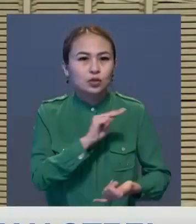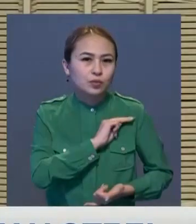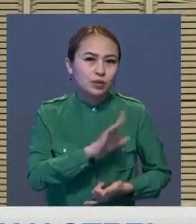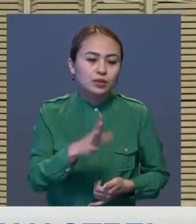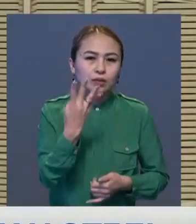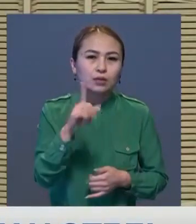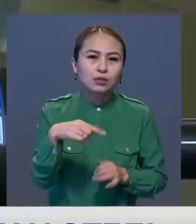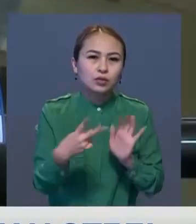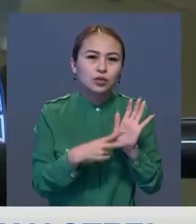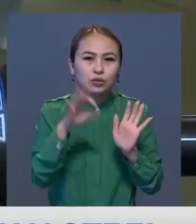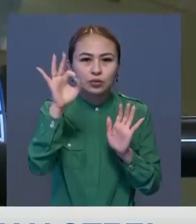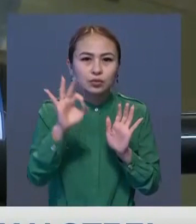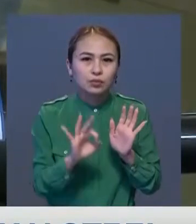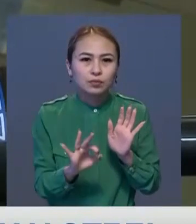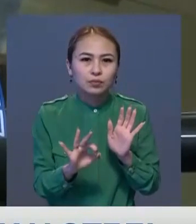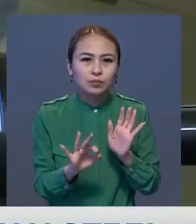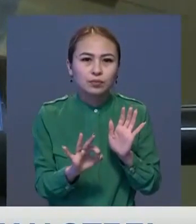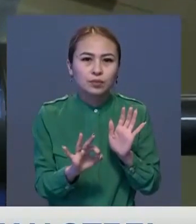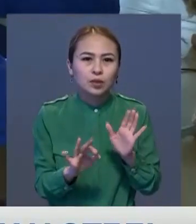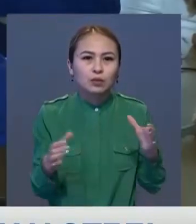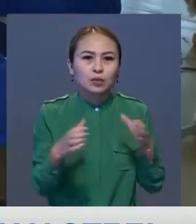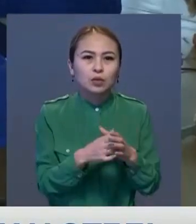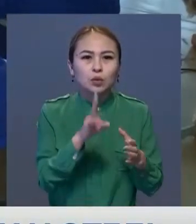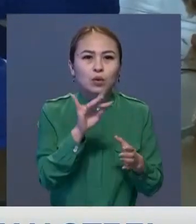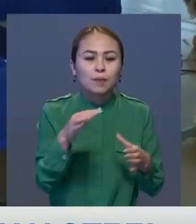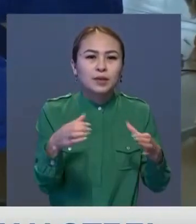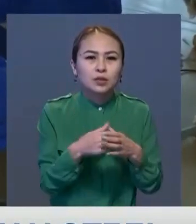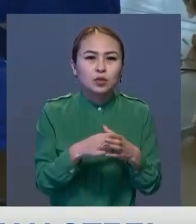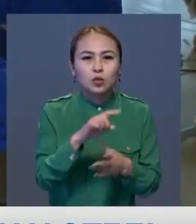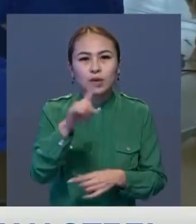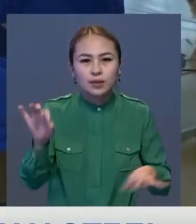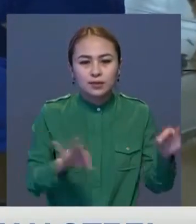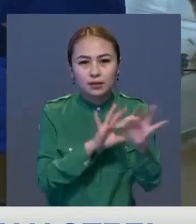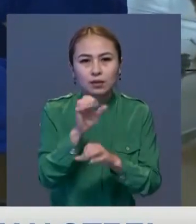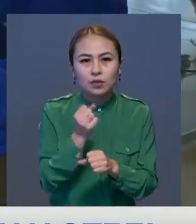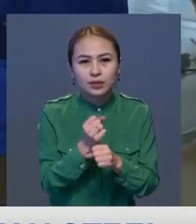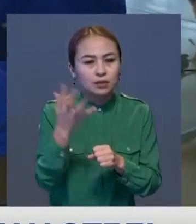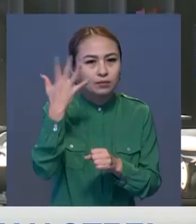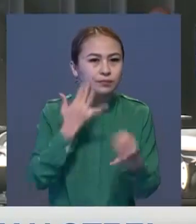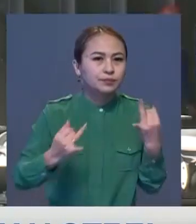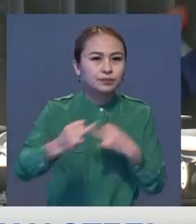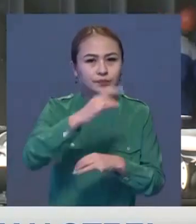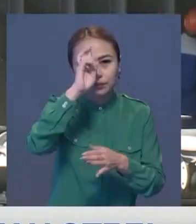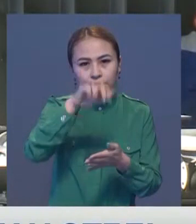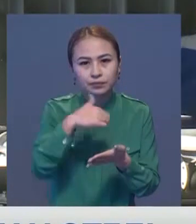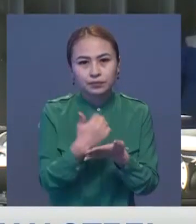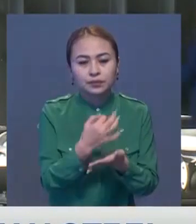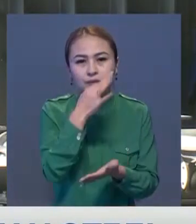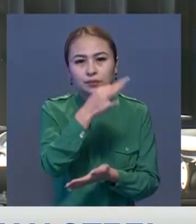Қазір жұмыссыздық деңгейі 4,7%. Бұл туралы Нұротан партиясының жол картасын талқылау кезінде үкімет басшысы